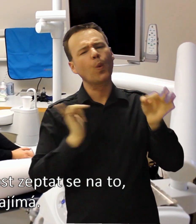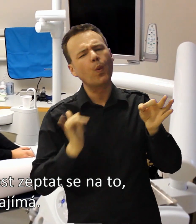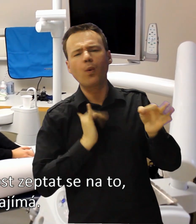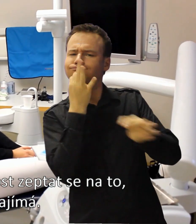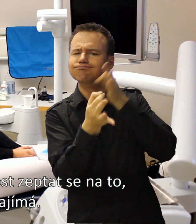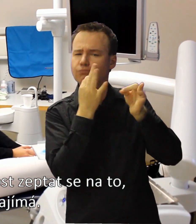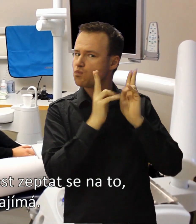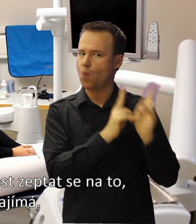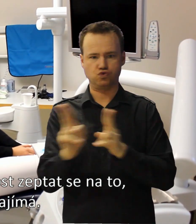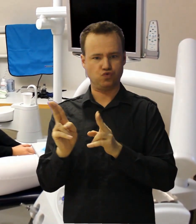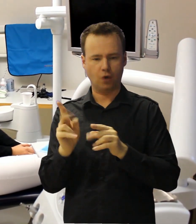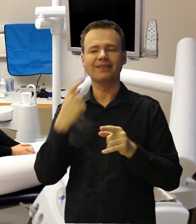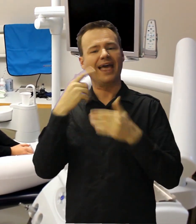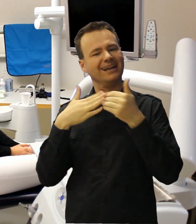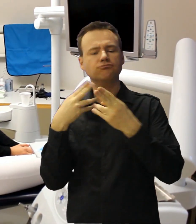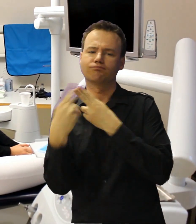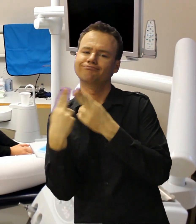ho zajímá.